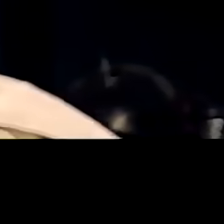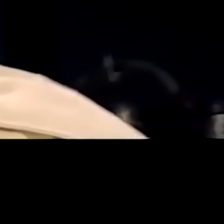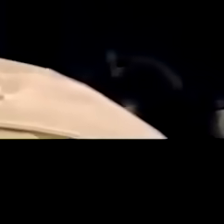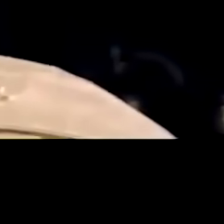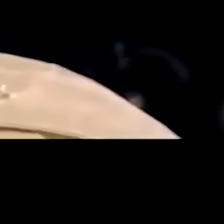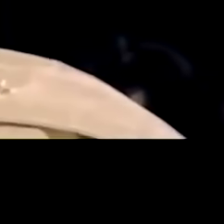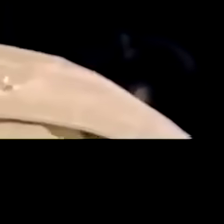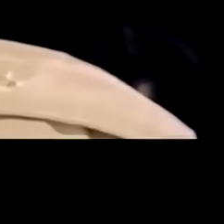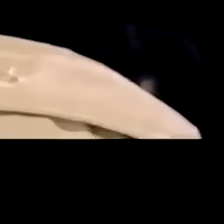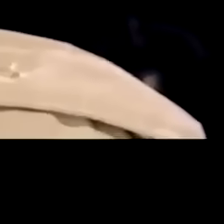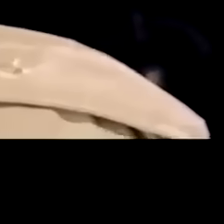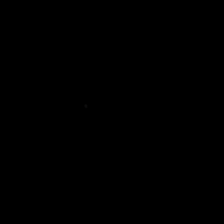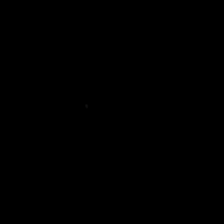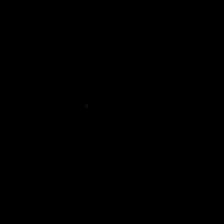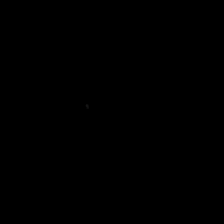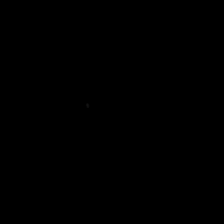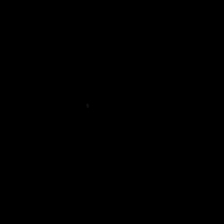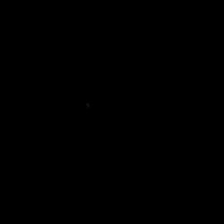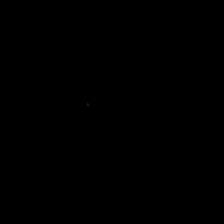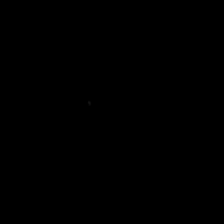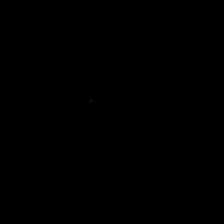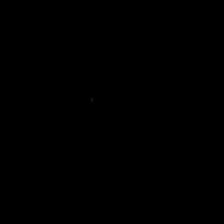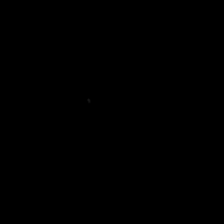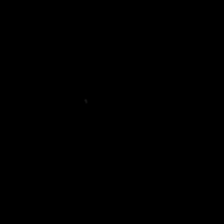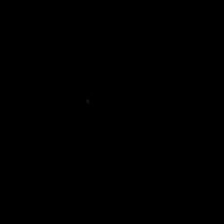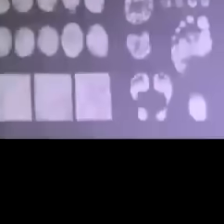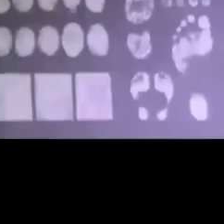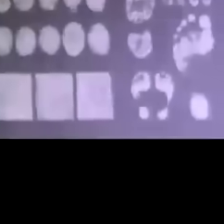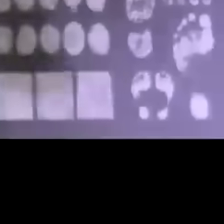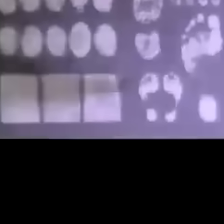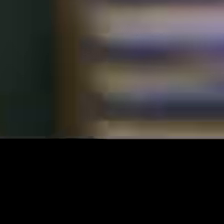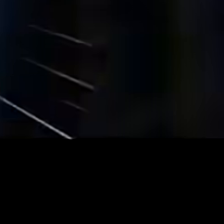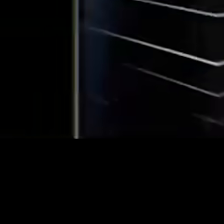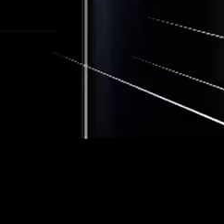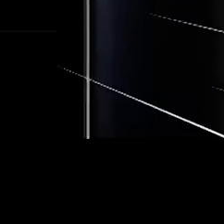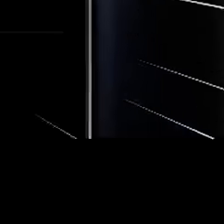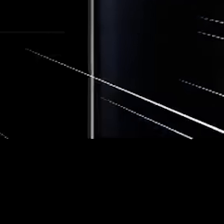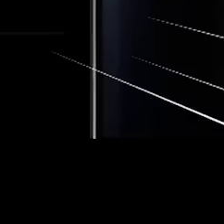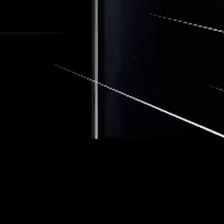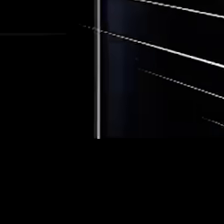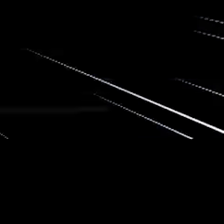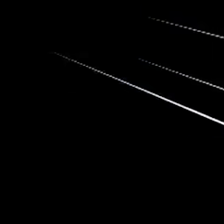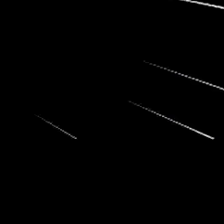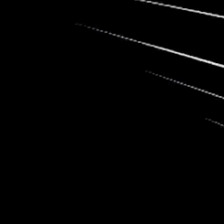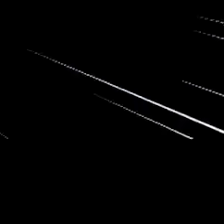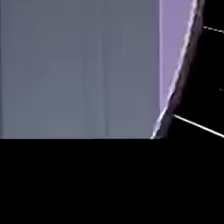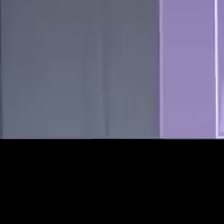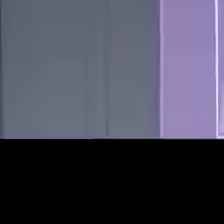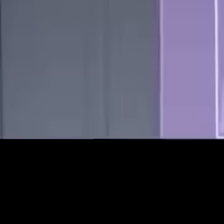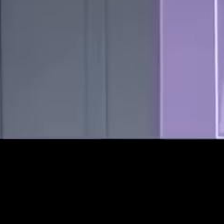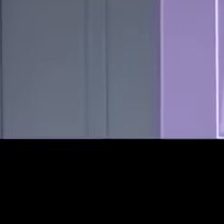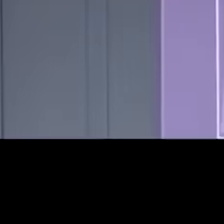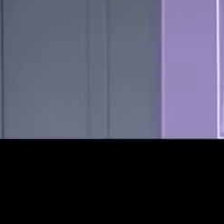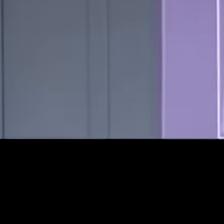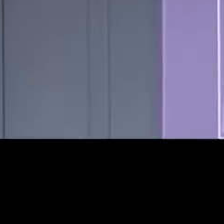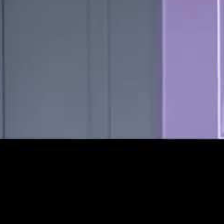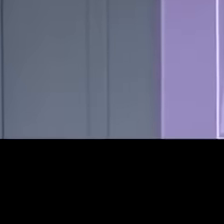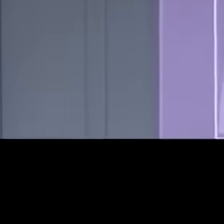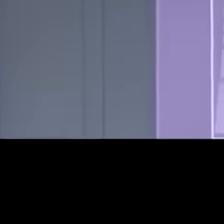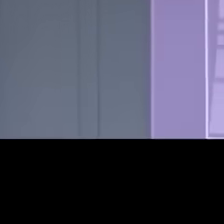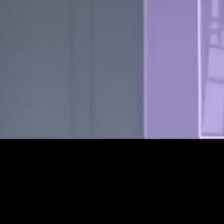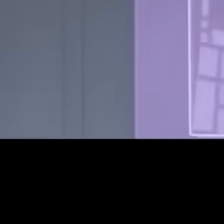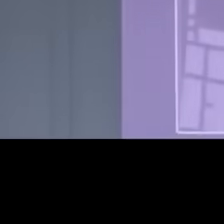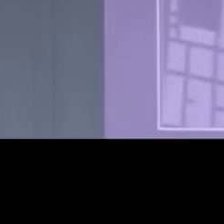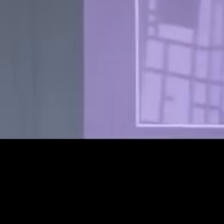중개사가 왔습니다 와우 가족 여러분의 고민 제가 공짜로 중계해 드립니다 집단 치성의 힘을